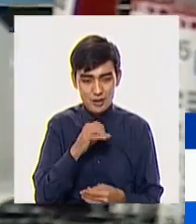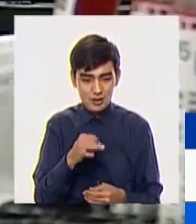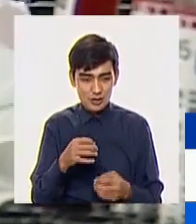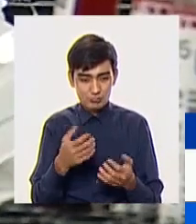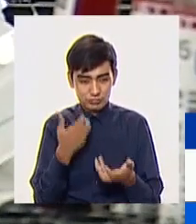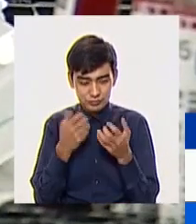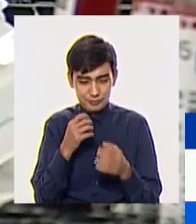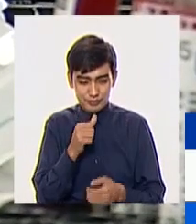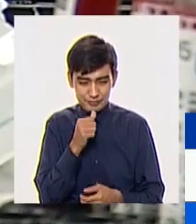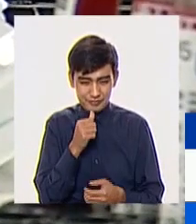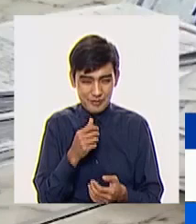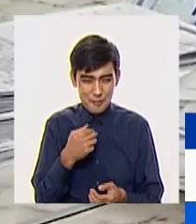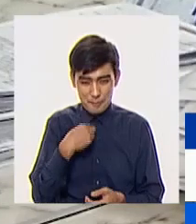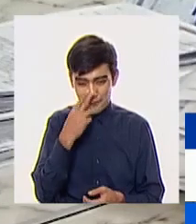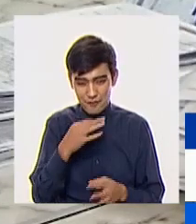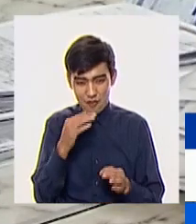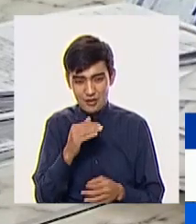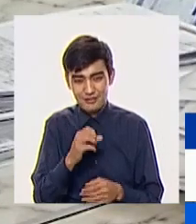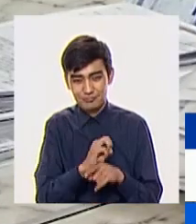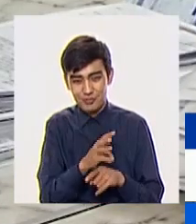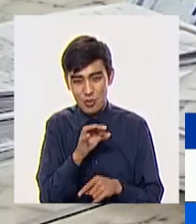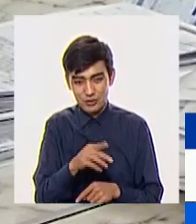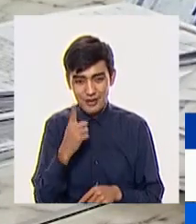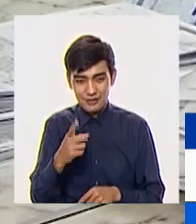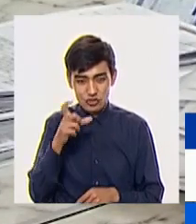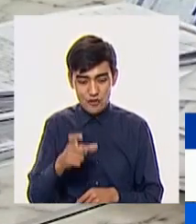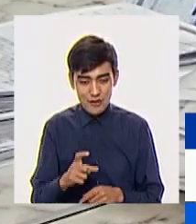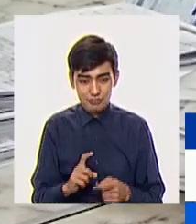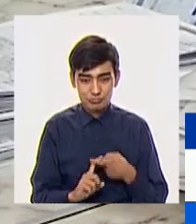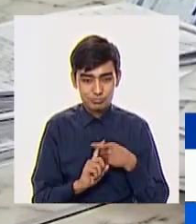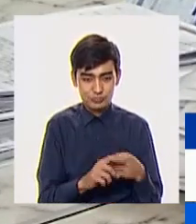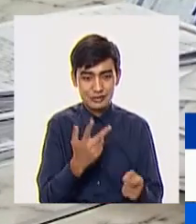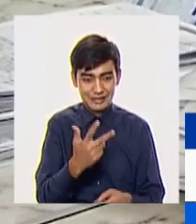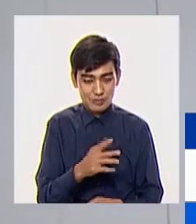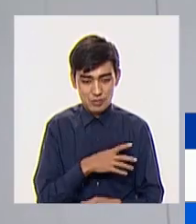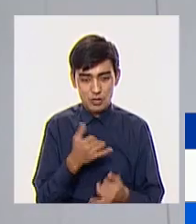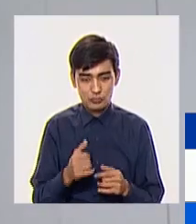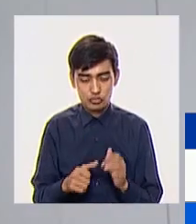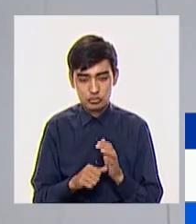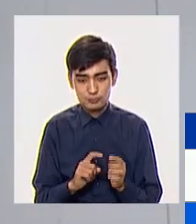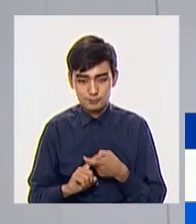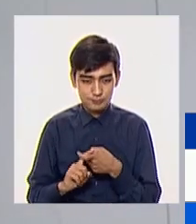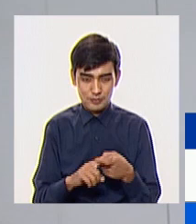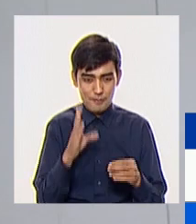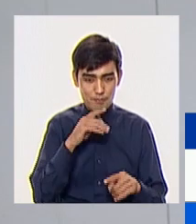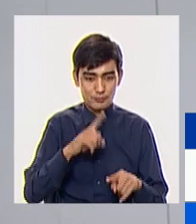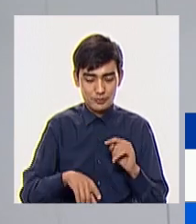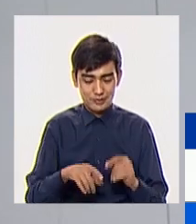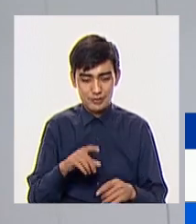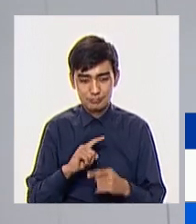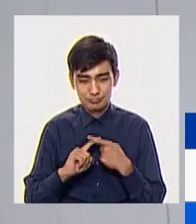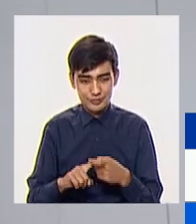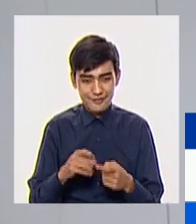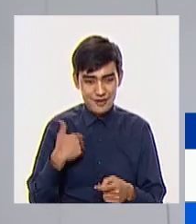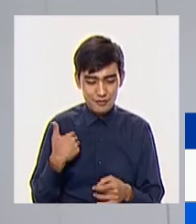уже привычной формой коронавируса, то там один инфицированный заражает троих. Эта мутация легче и быстрее атакует иммунитет